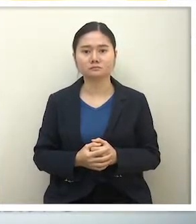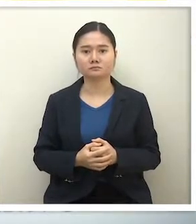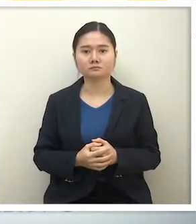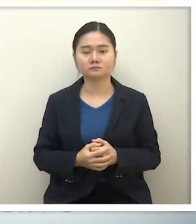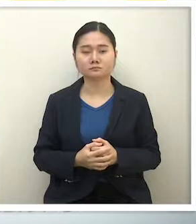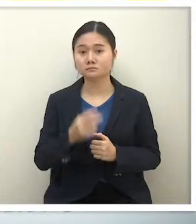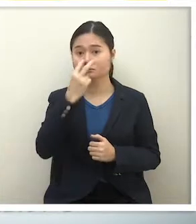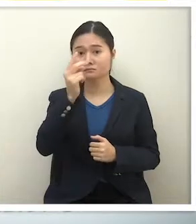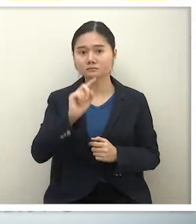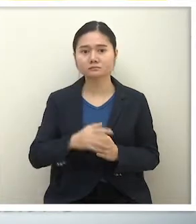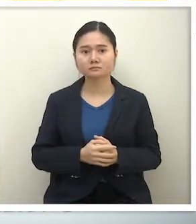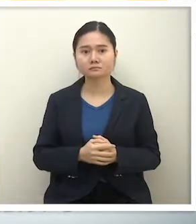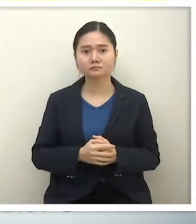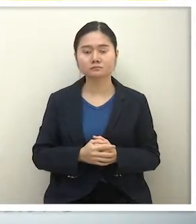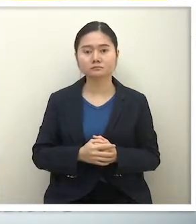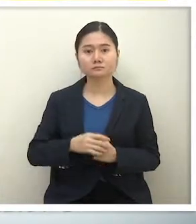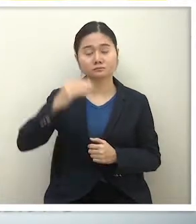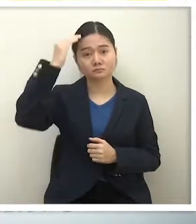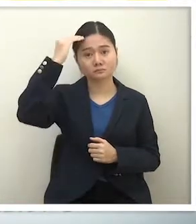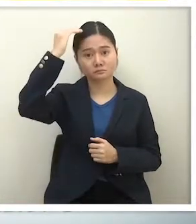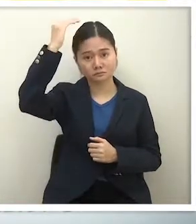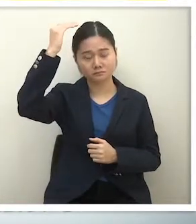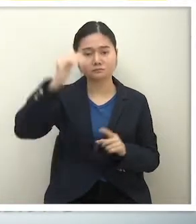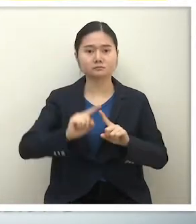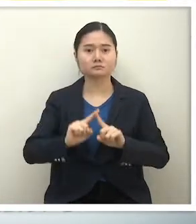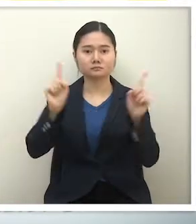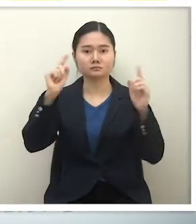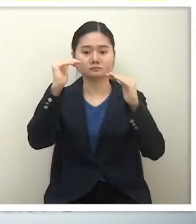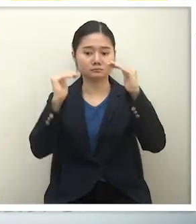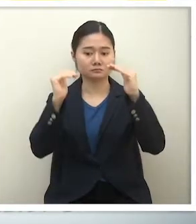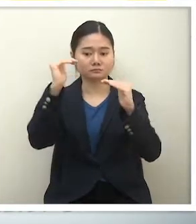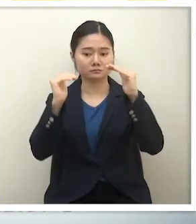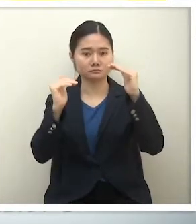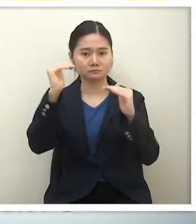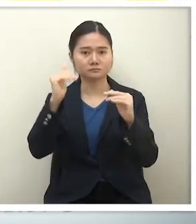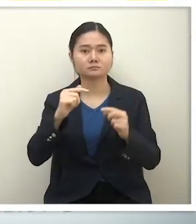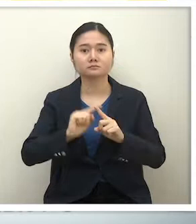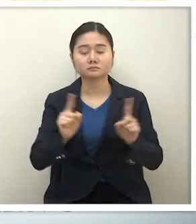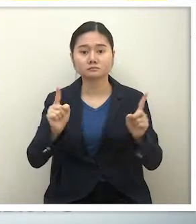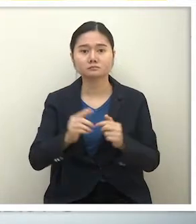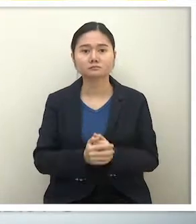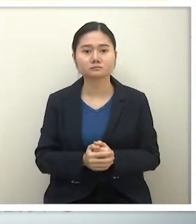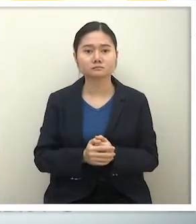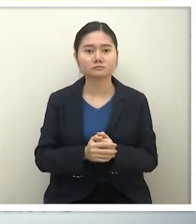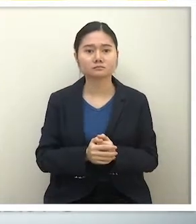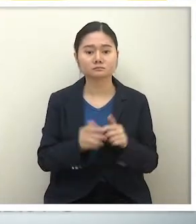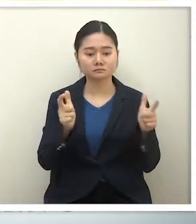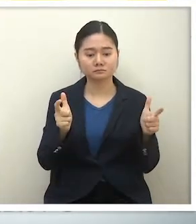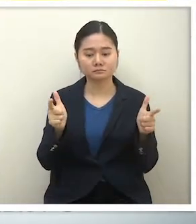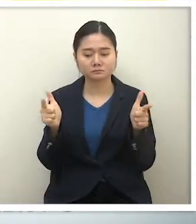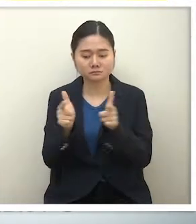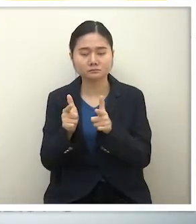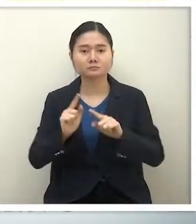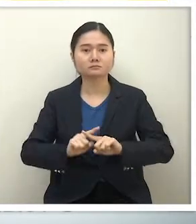ไหมครับว่าระดับความสูงของเขาต่างกันและขนาดของเขาก็ต่างกัน